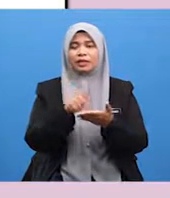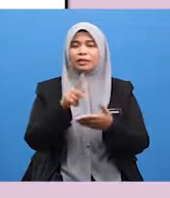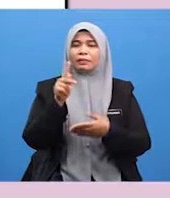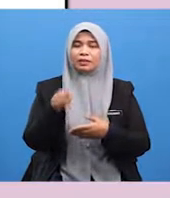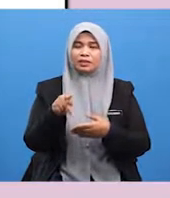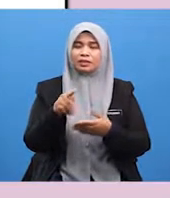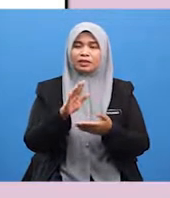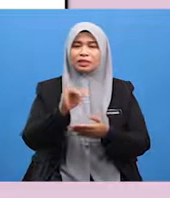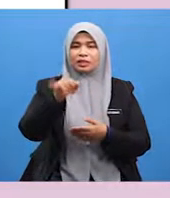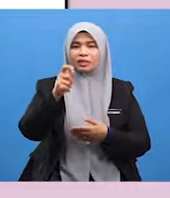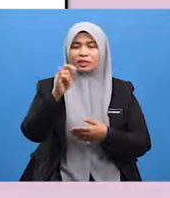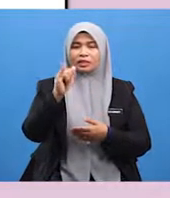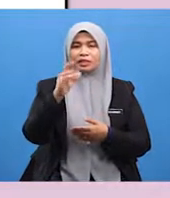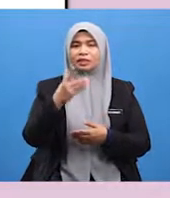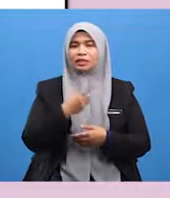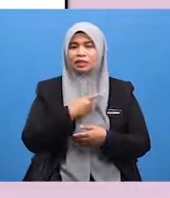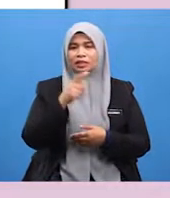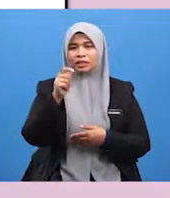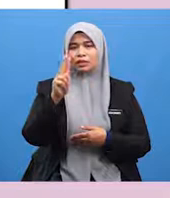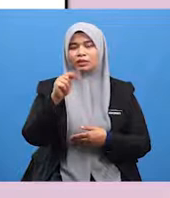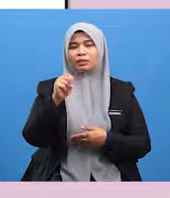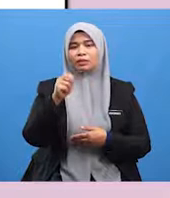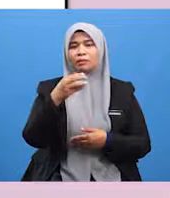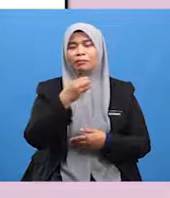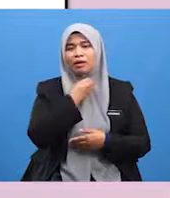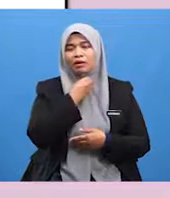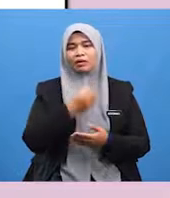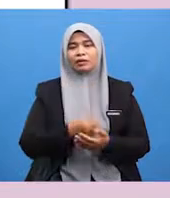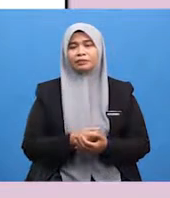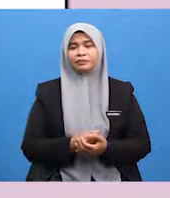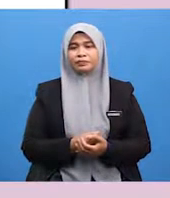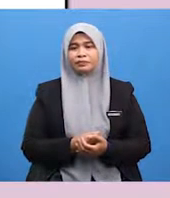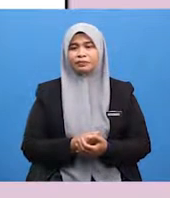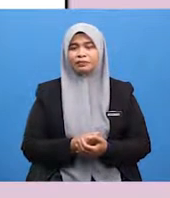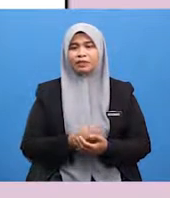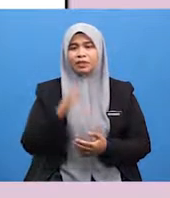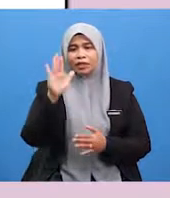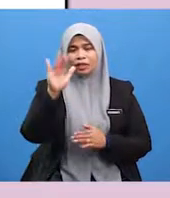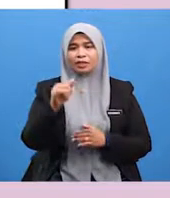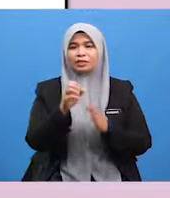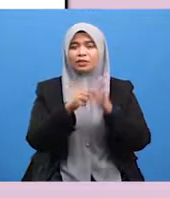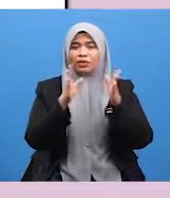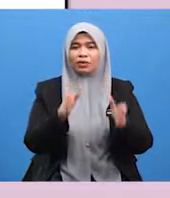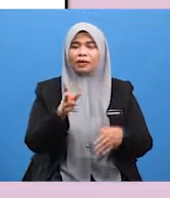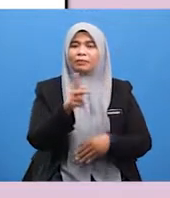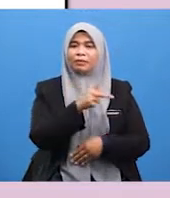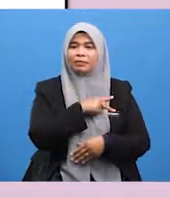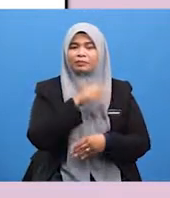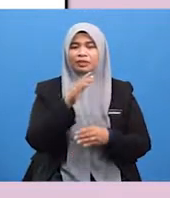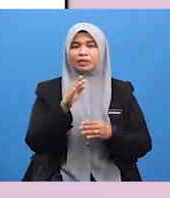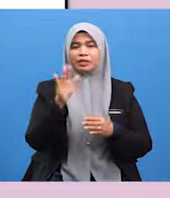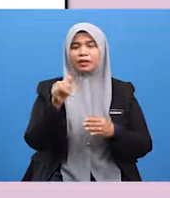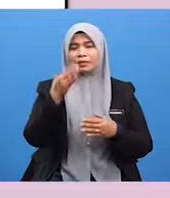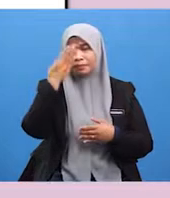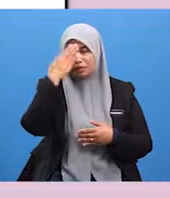jati diri Tun Perak yang bergelar Bendahara Paduka Raja. yang merupakan seorang pemimpin yang bijak